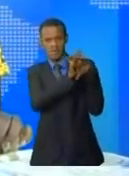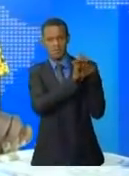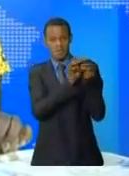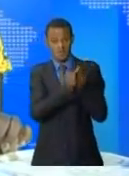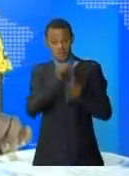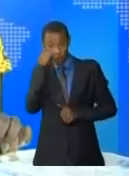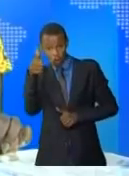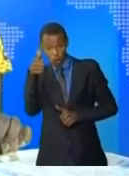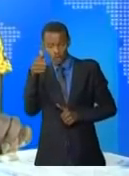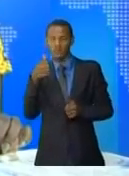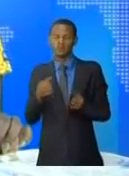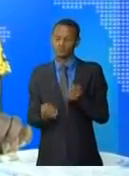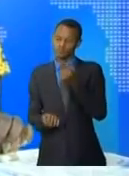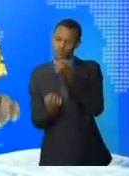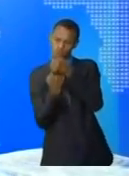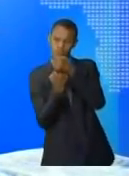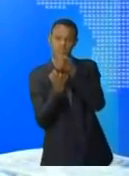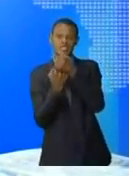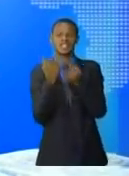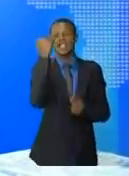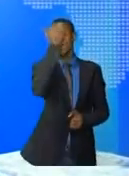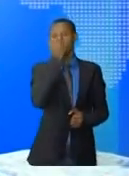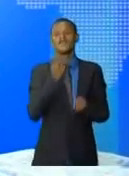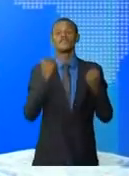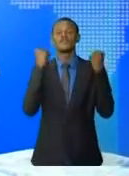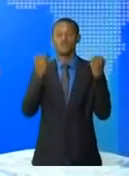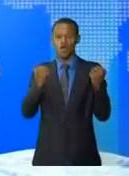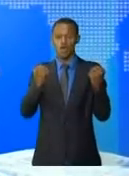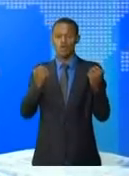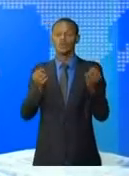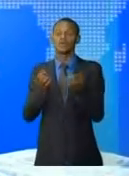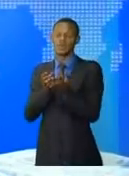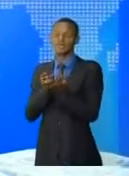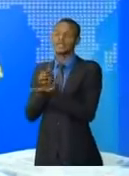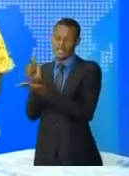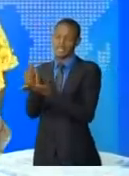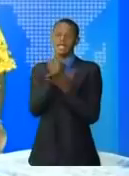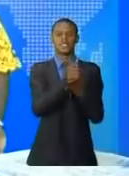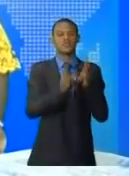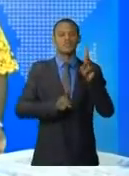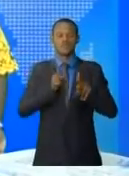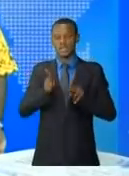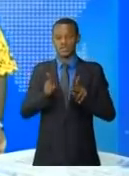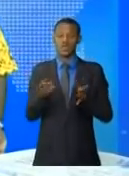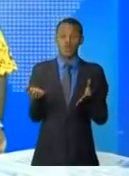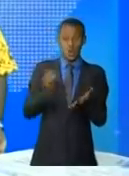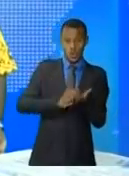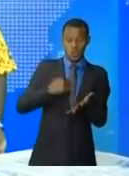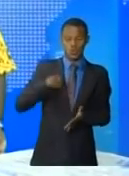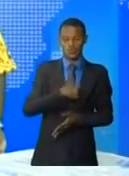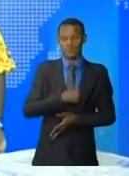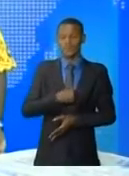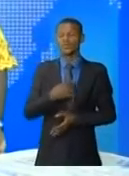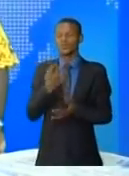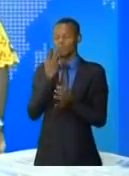peuple. De même que nous vous réitérons notre soutien indéfectible dans la conduite de l'État congolais, de même